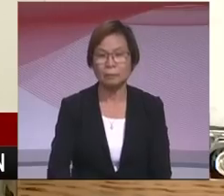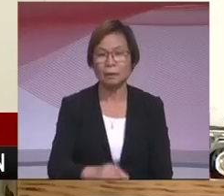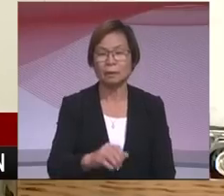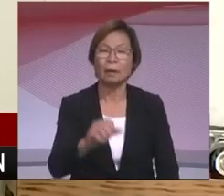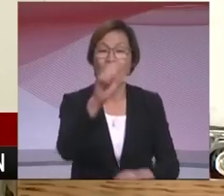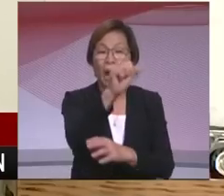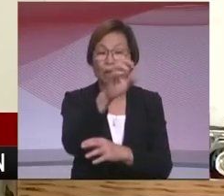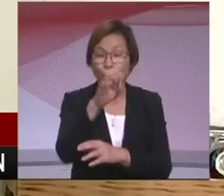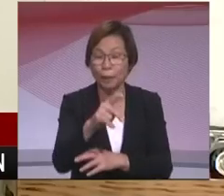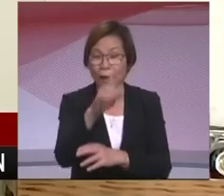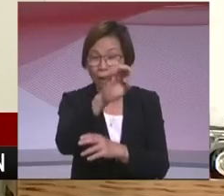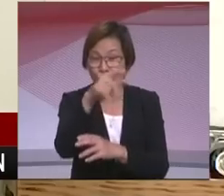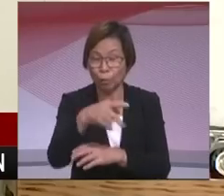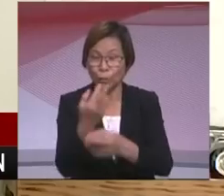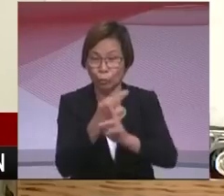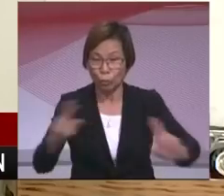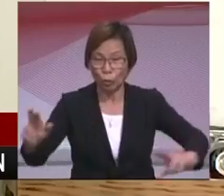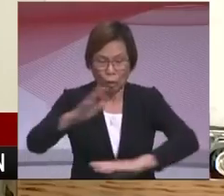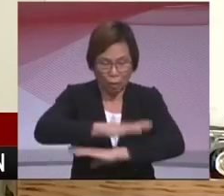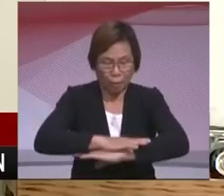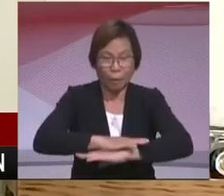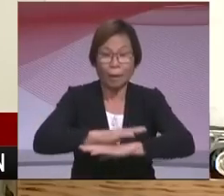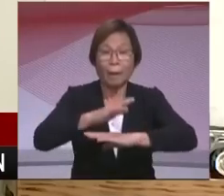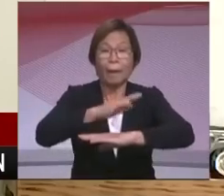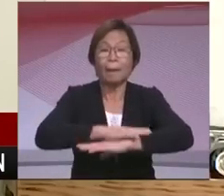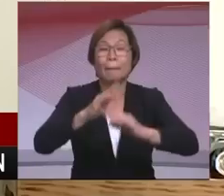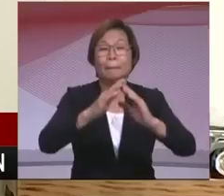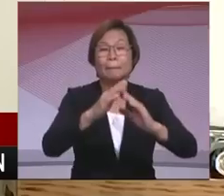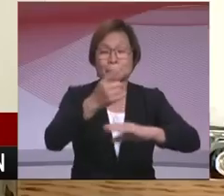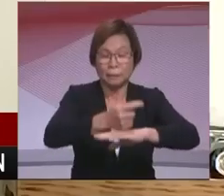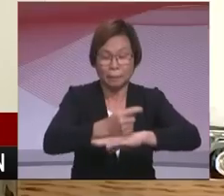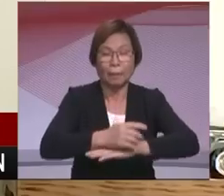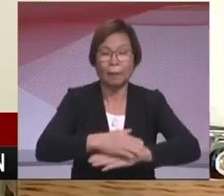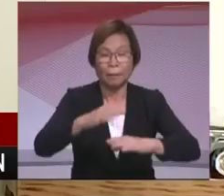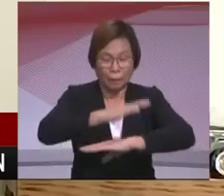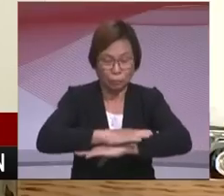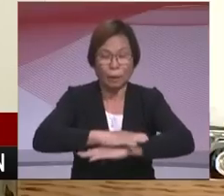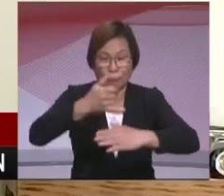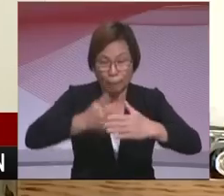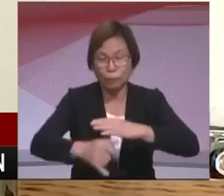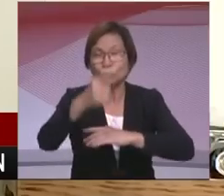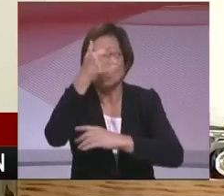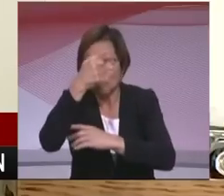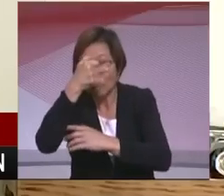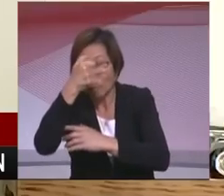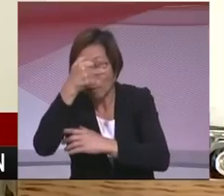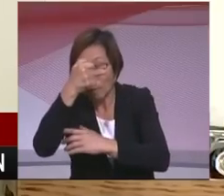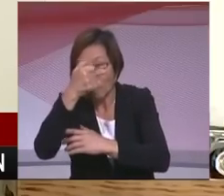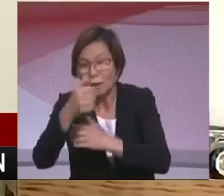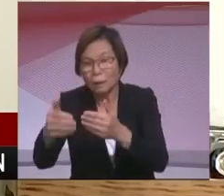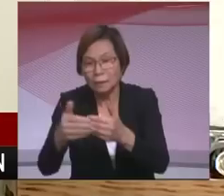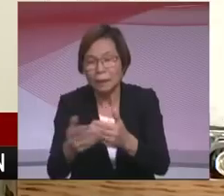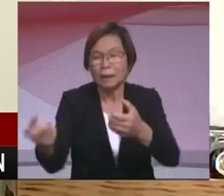SOP-nya menyediakan kaunter di pintu masuk bagi memeriksa suhu badan dan saringan gejala berkaitan